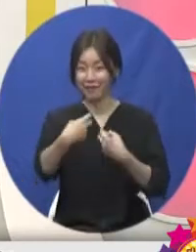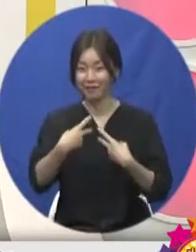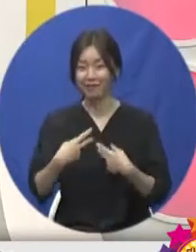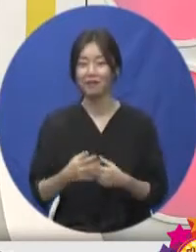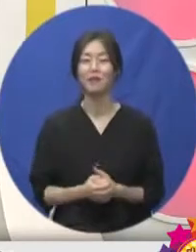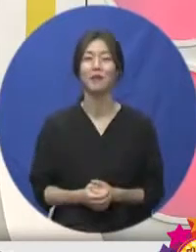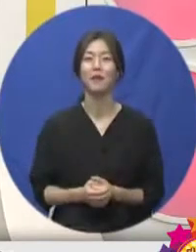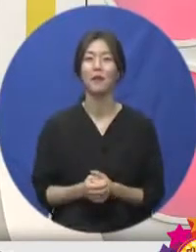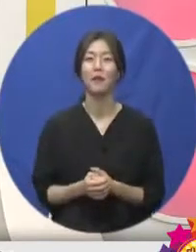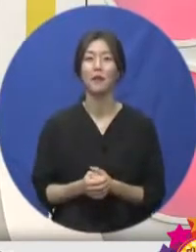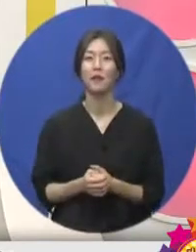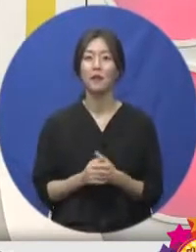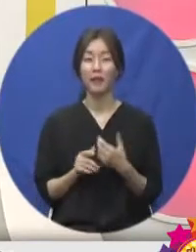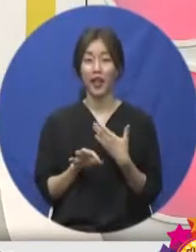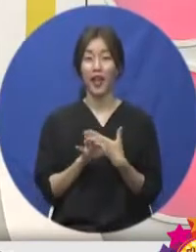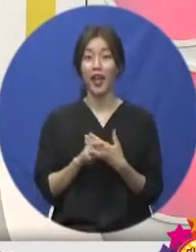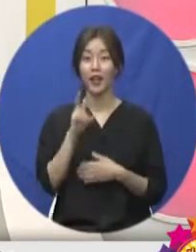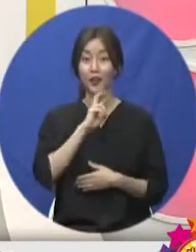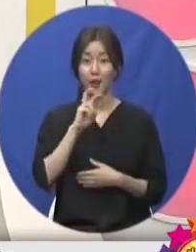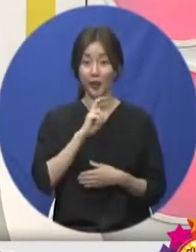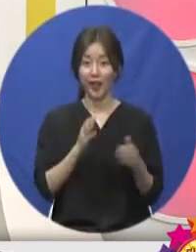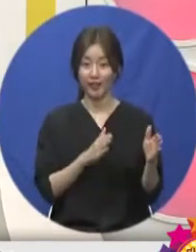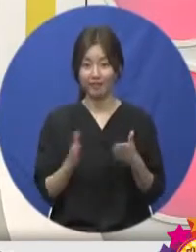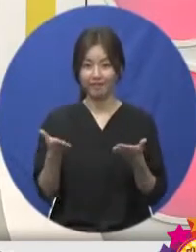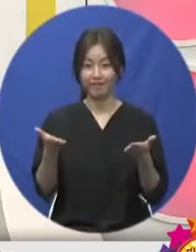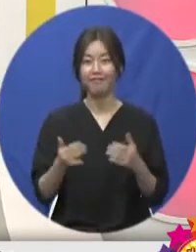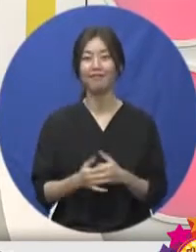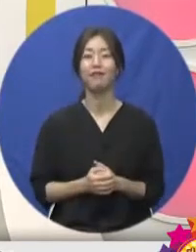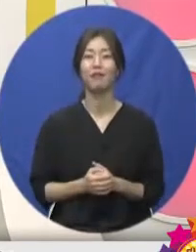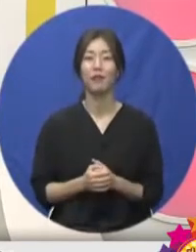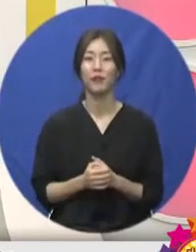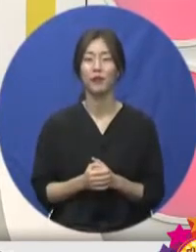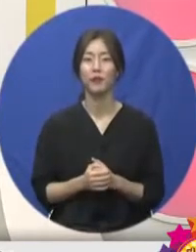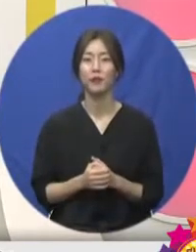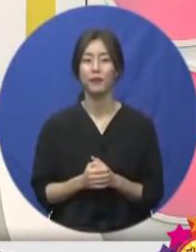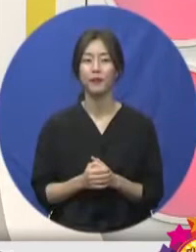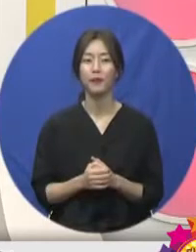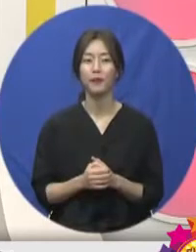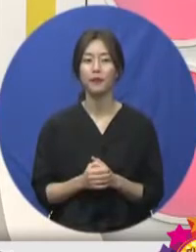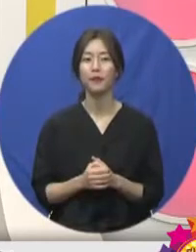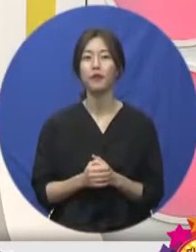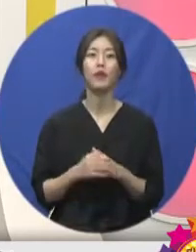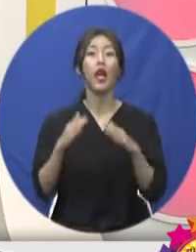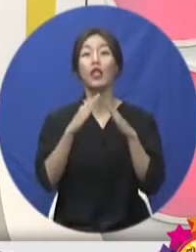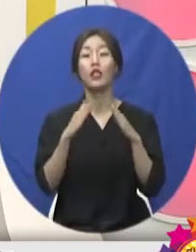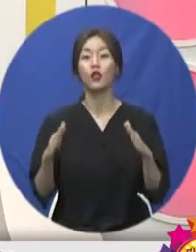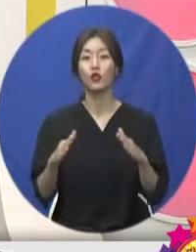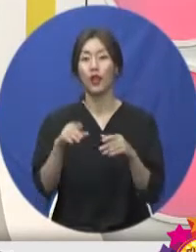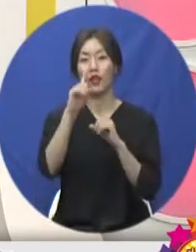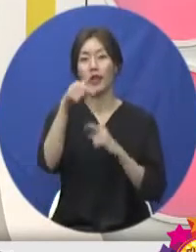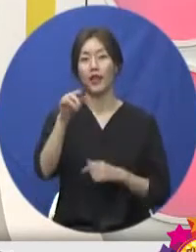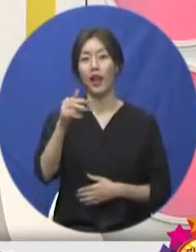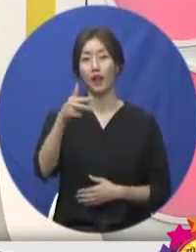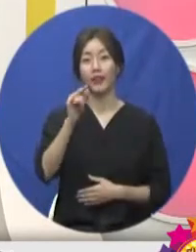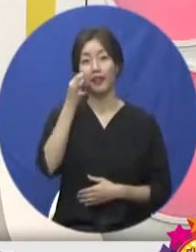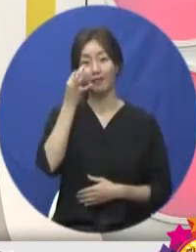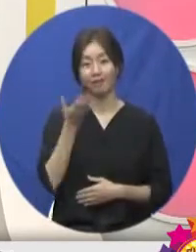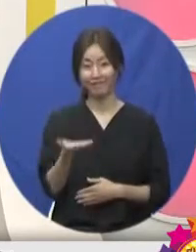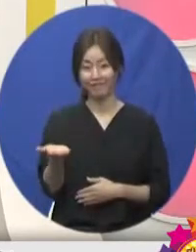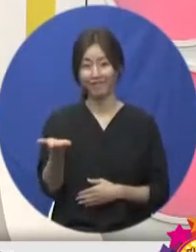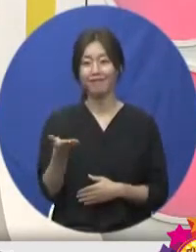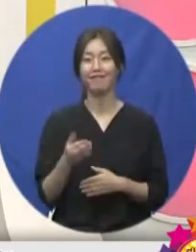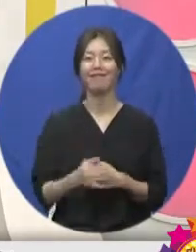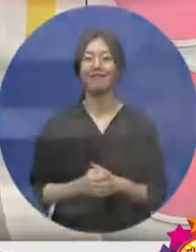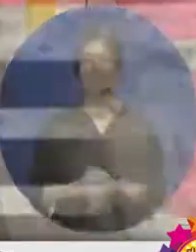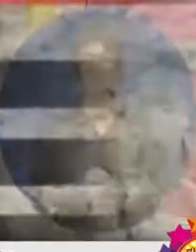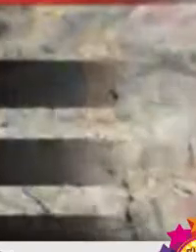네, 어머님. 네, 이제 자, 노래할게요. 네. 네. 자, 우리 전주시의 이경자님의 노래 들어볼까?